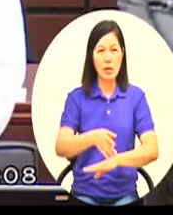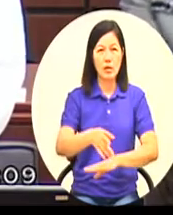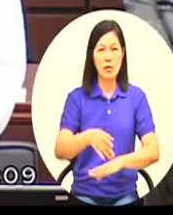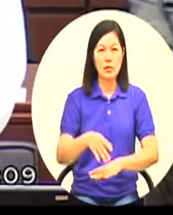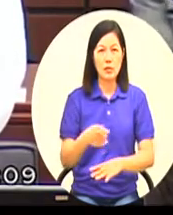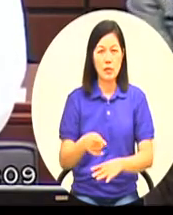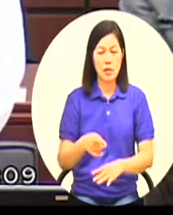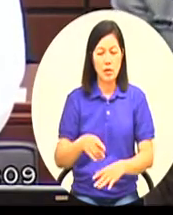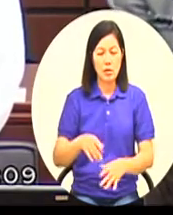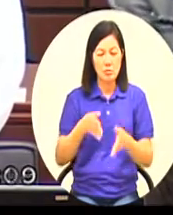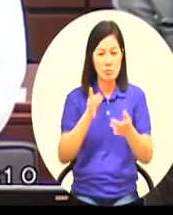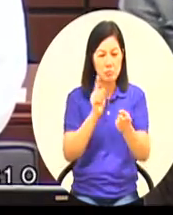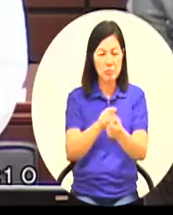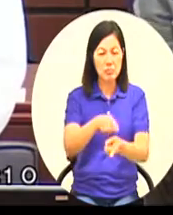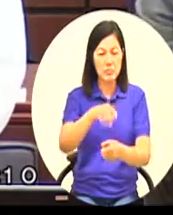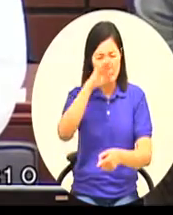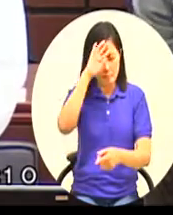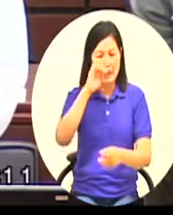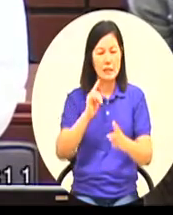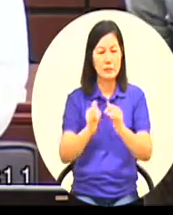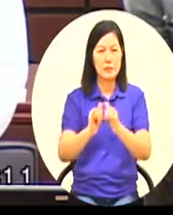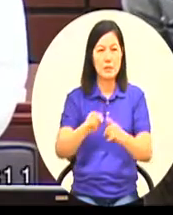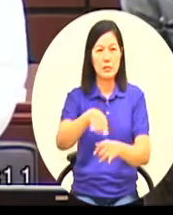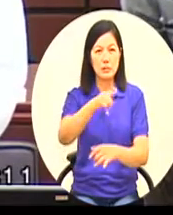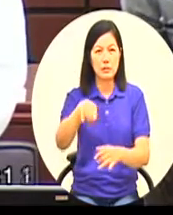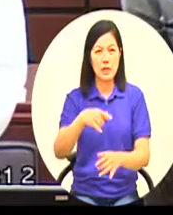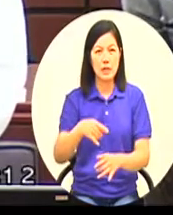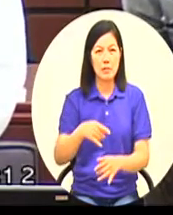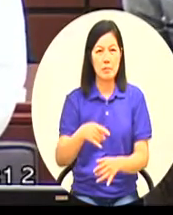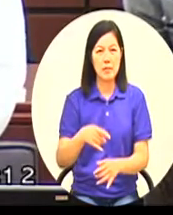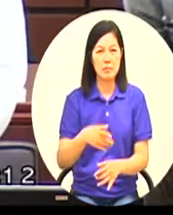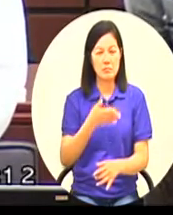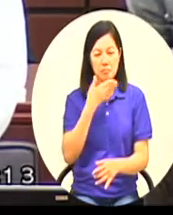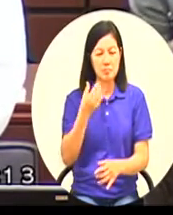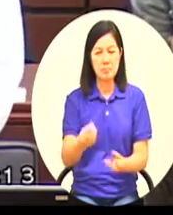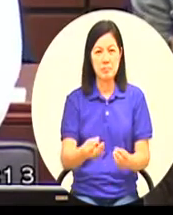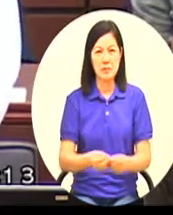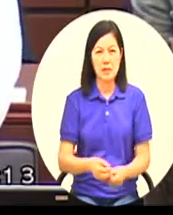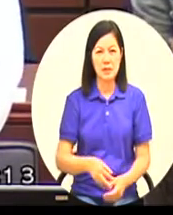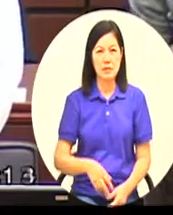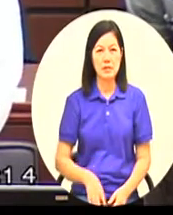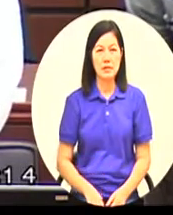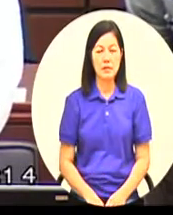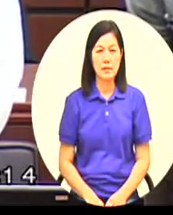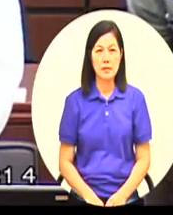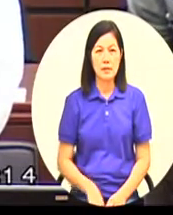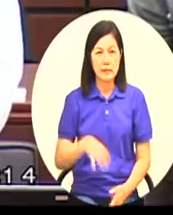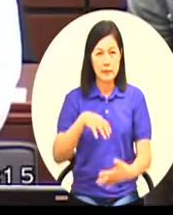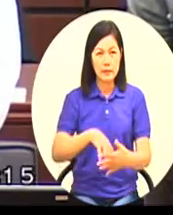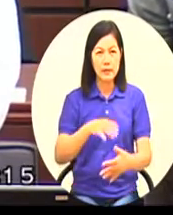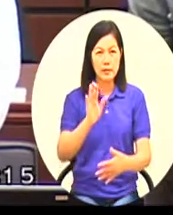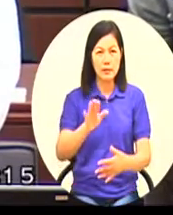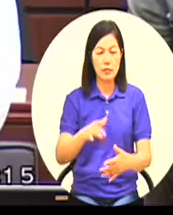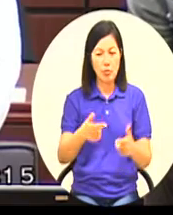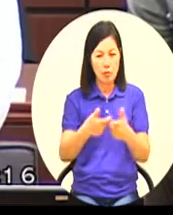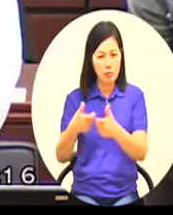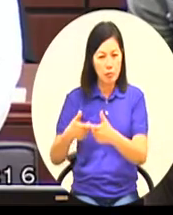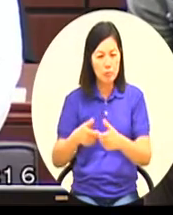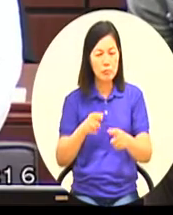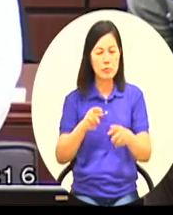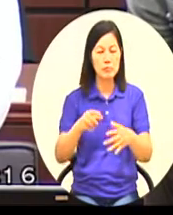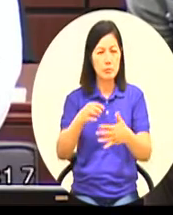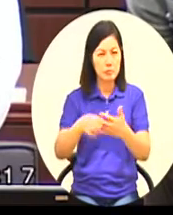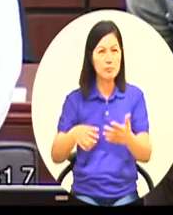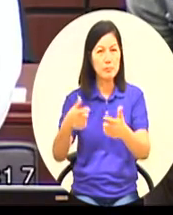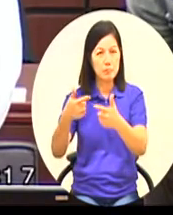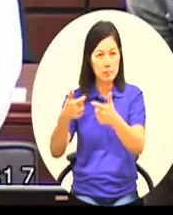不利的，那但是一个短缺的医护也是对病人安全不利的，那这里面必须要有相当的一个配套措施。那对